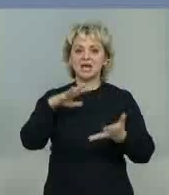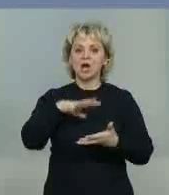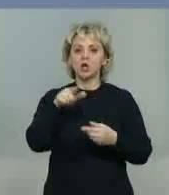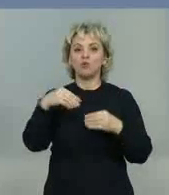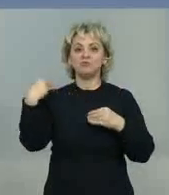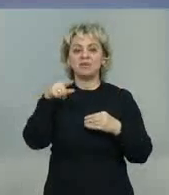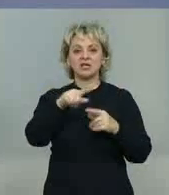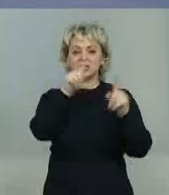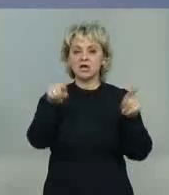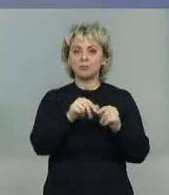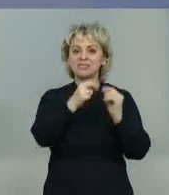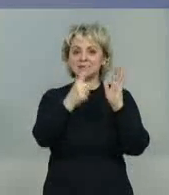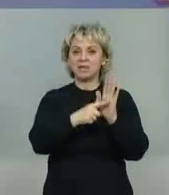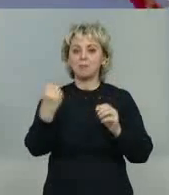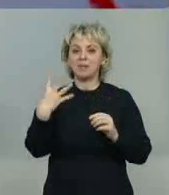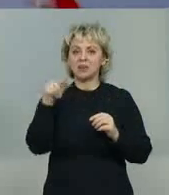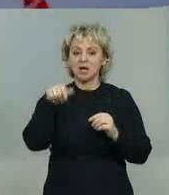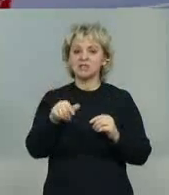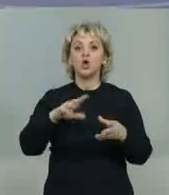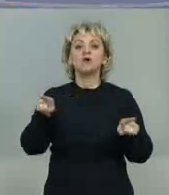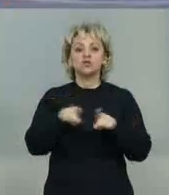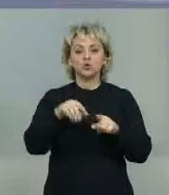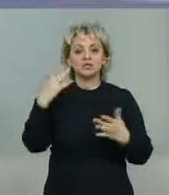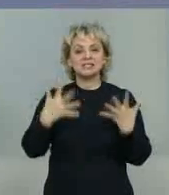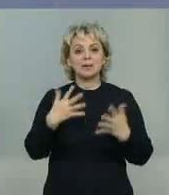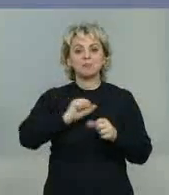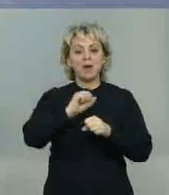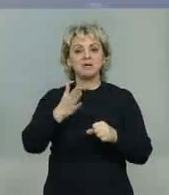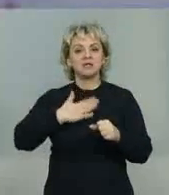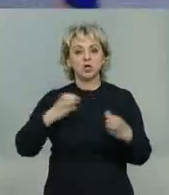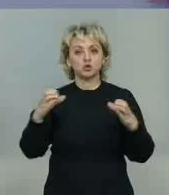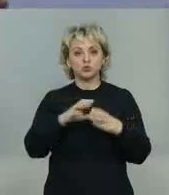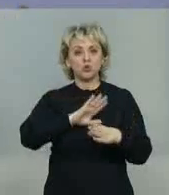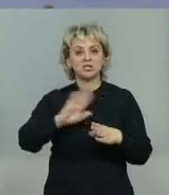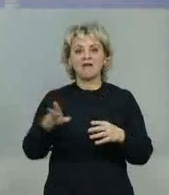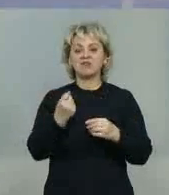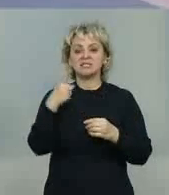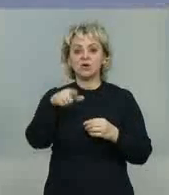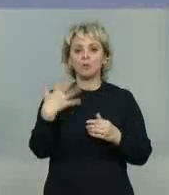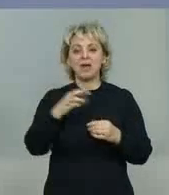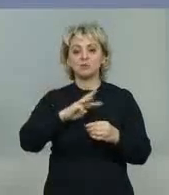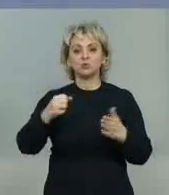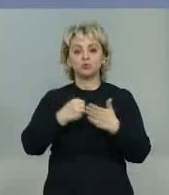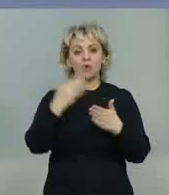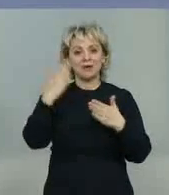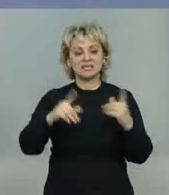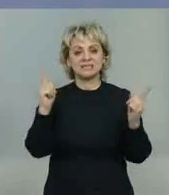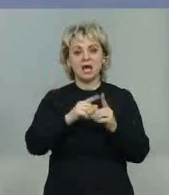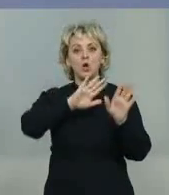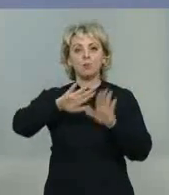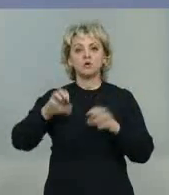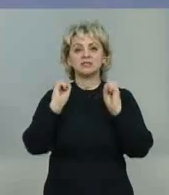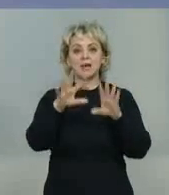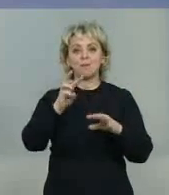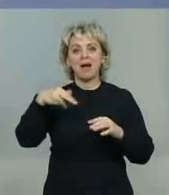к перерыву на табло только 17-15. И все же сомнений в победе нашей сборной не возникало. За 5 минут до конца встречи после